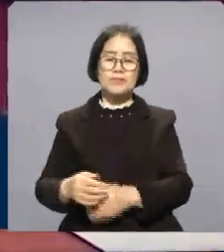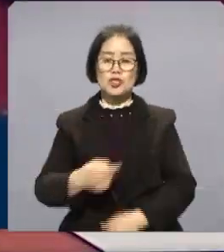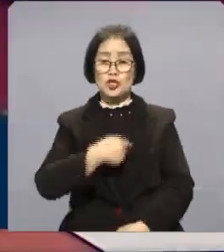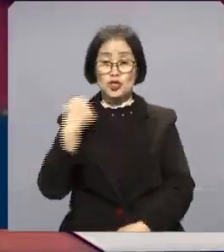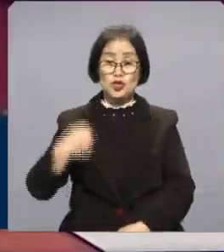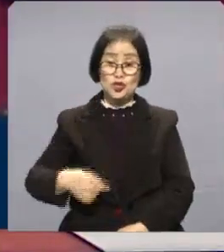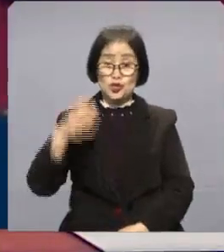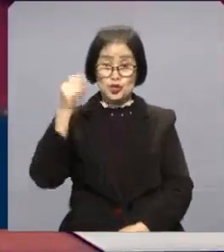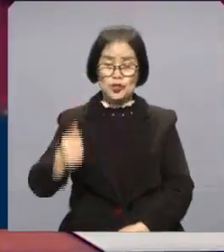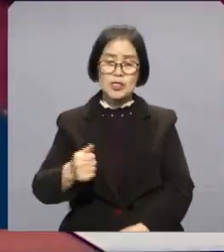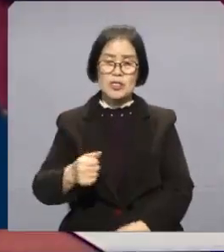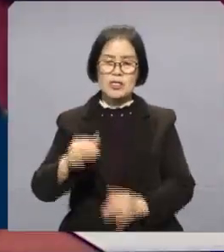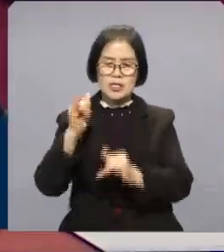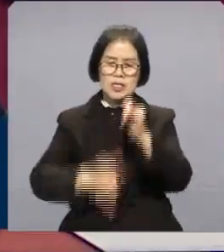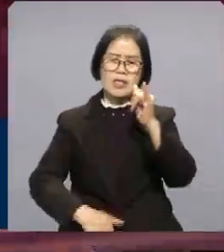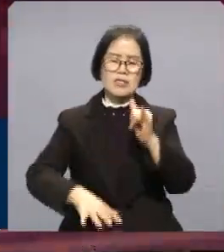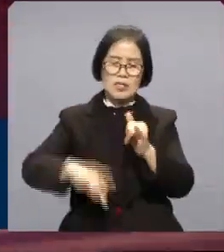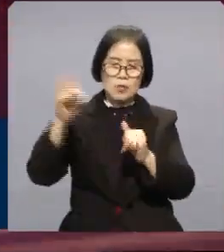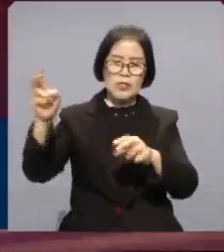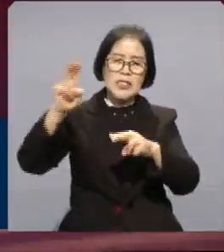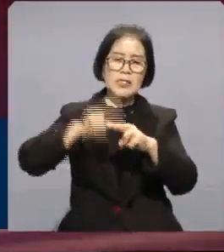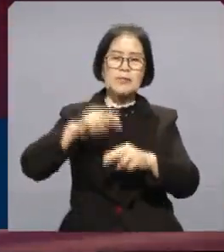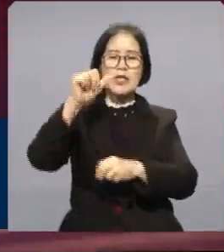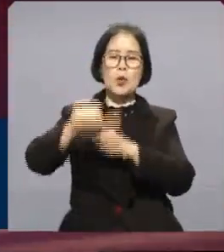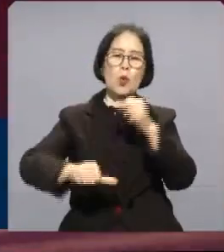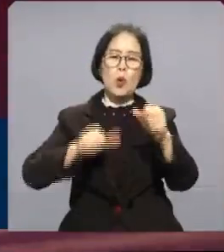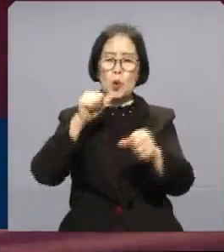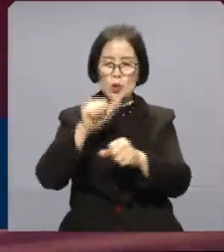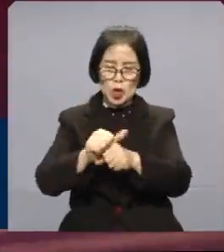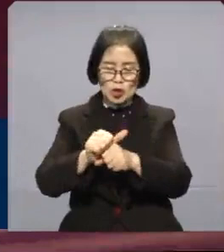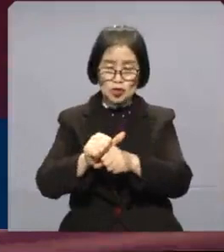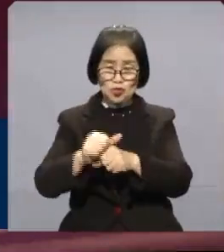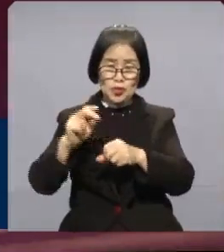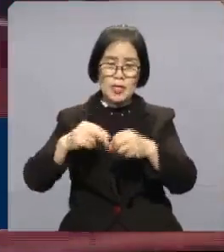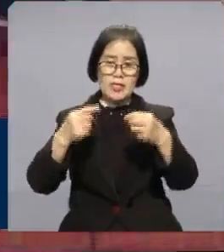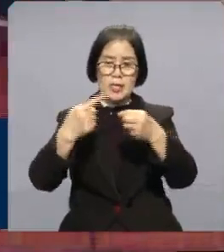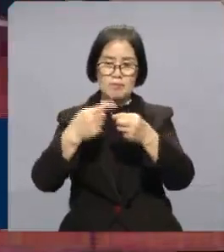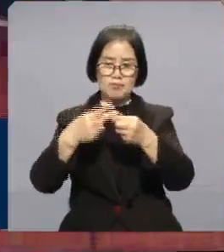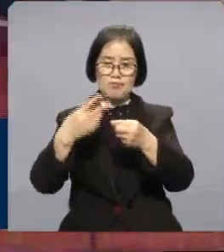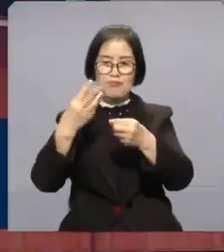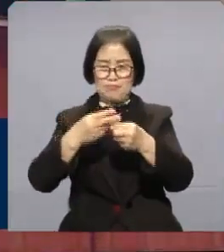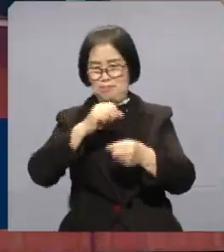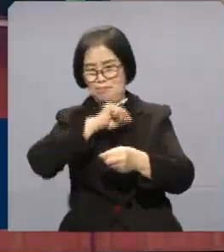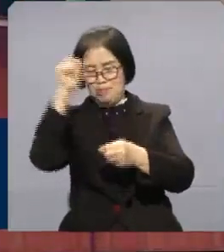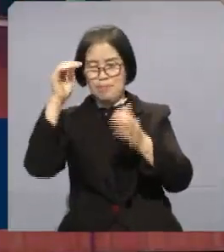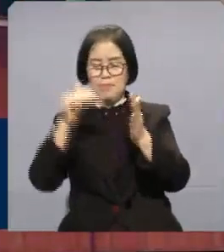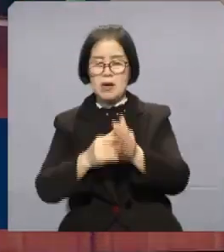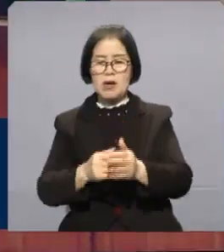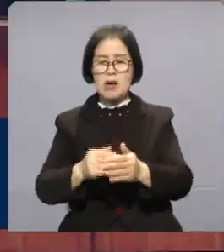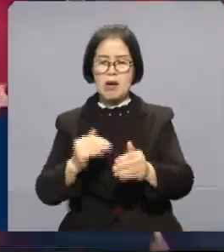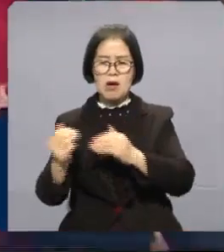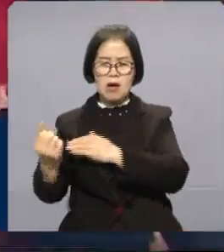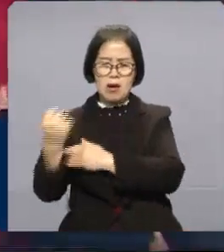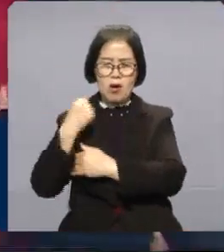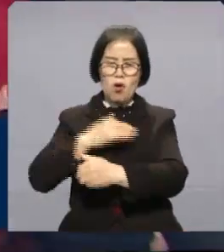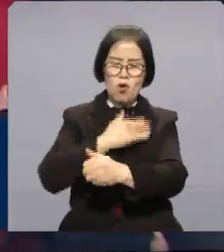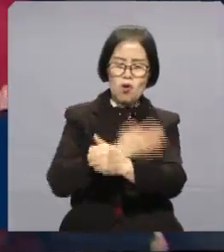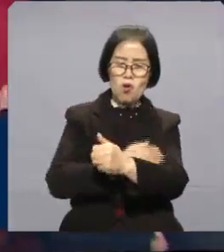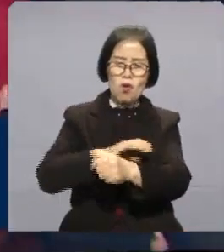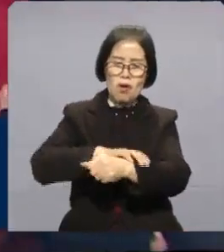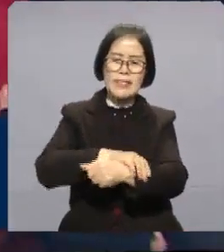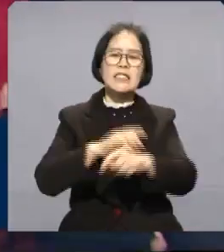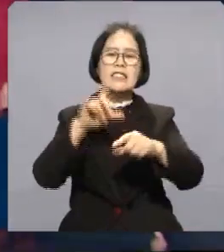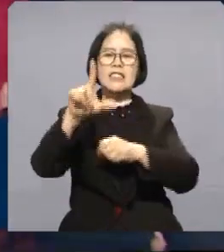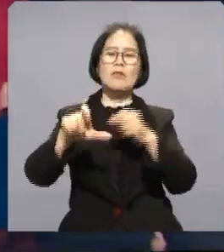시진핑 중국 국가주석이 사상 처음으로 임기 5년의 주석에 세 번째로 선출됐습니다 절대 권력자 자리를 15년간